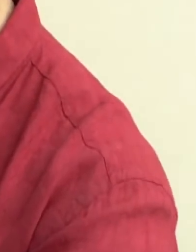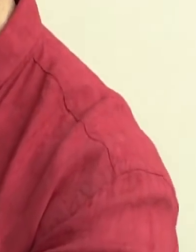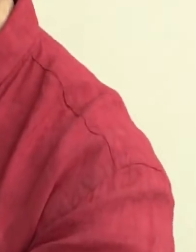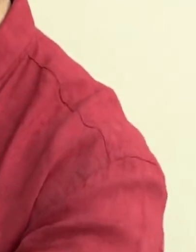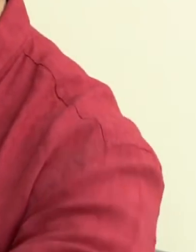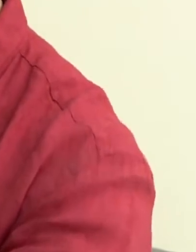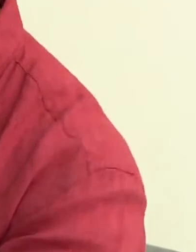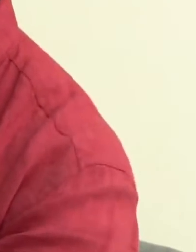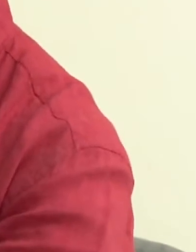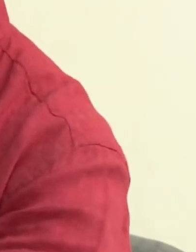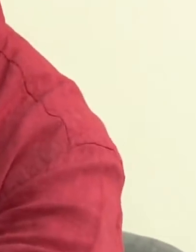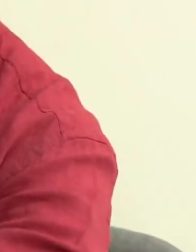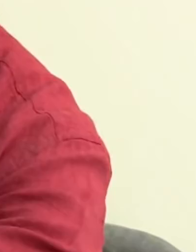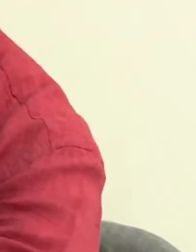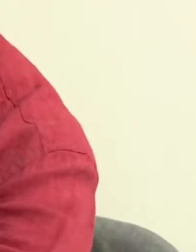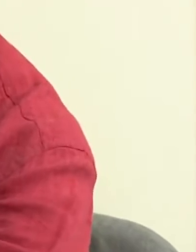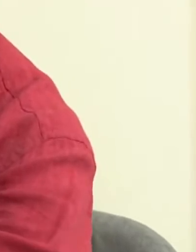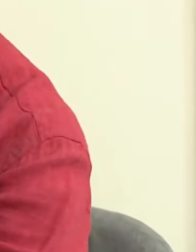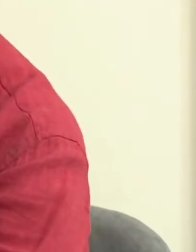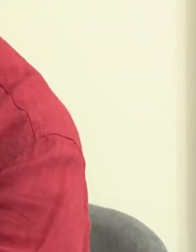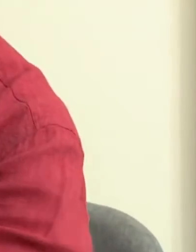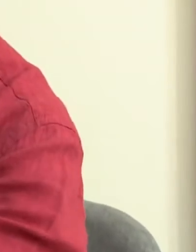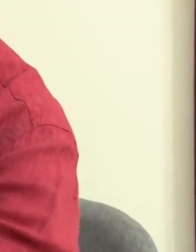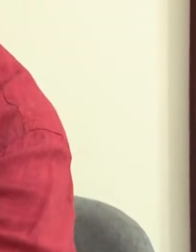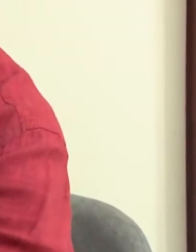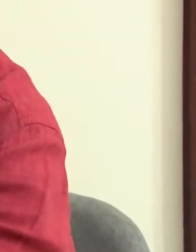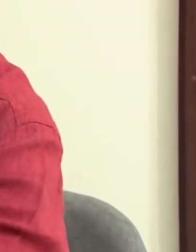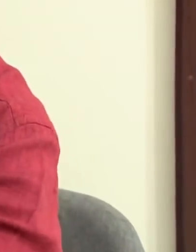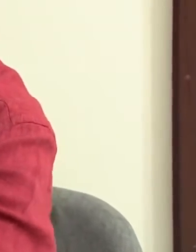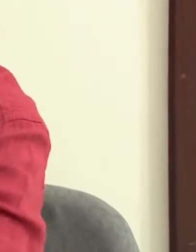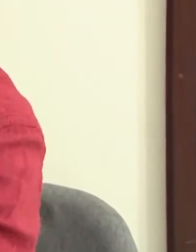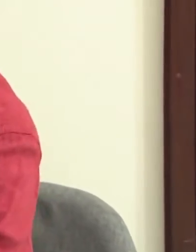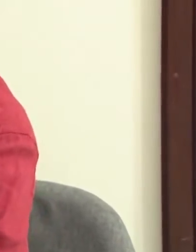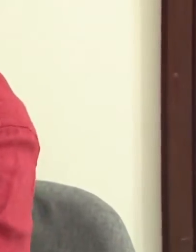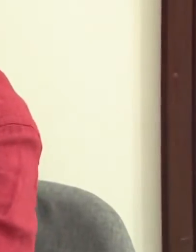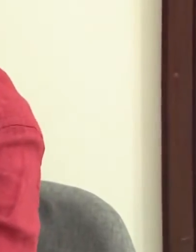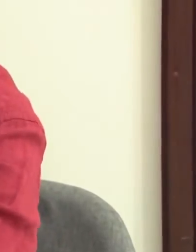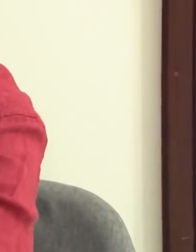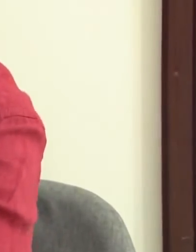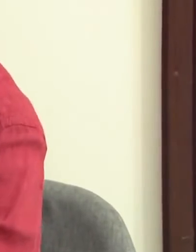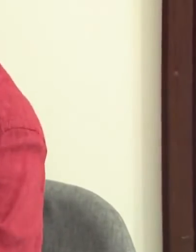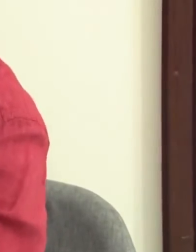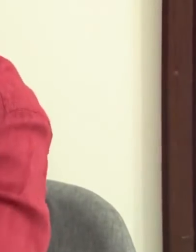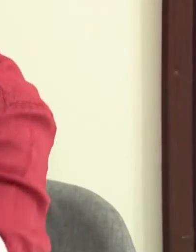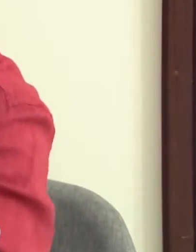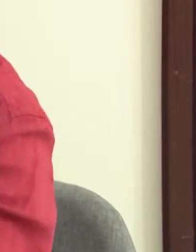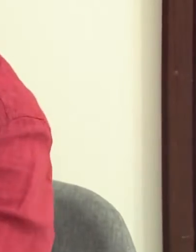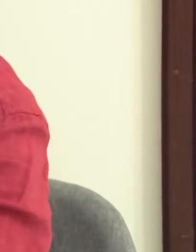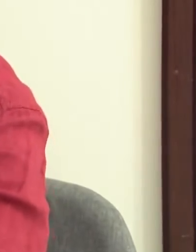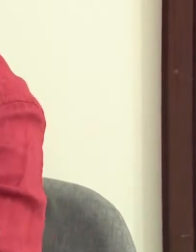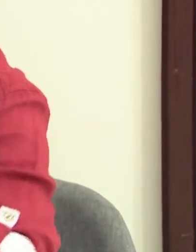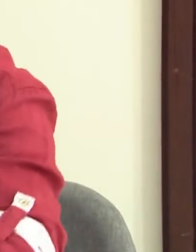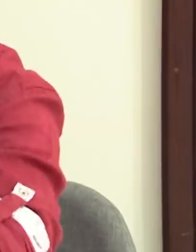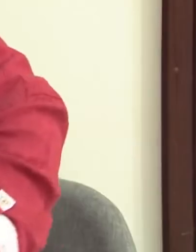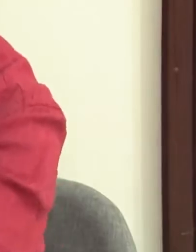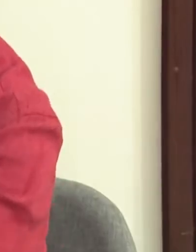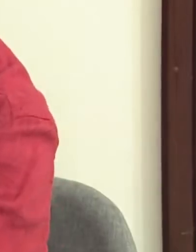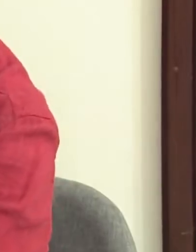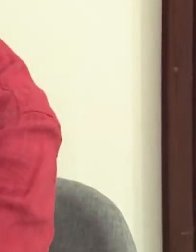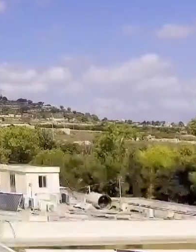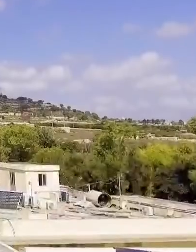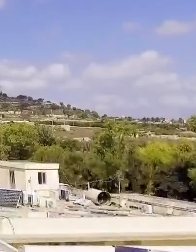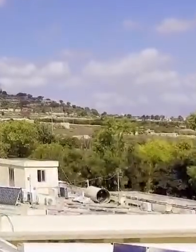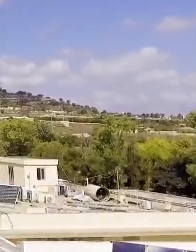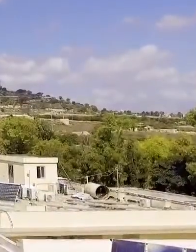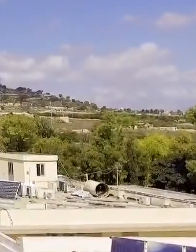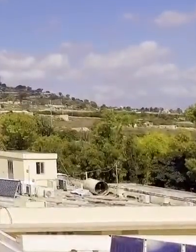Naslu fit-tmiem din il-Quddiesa mill-kappella fid-Dar tal-Providenza kif minn hawn ftit tal-ħin ieħor se tibda wkoll il-maratona